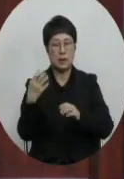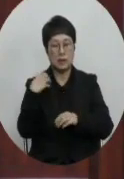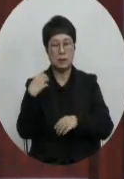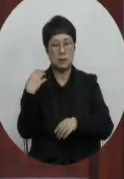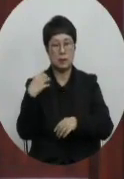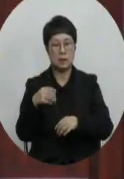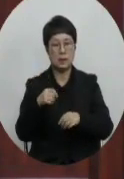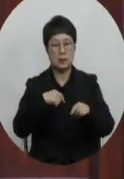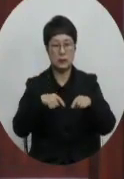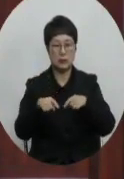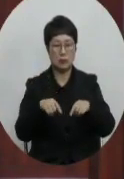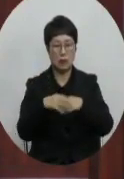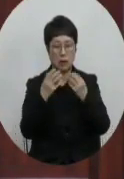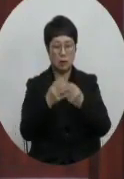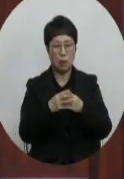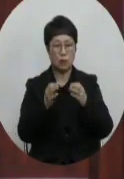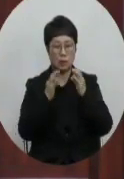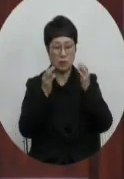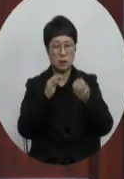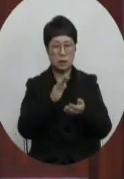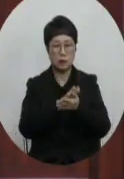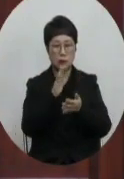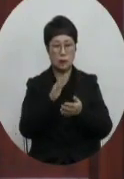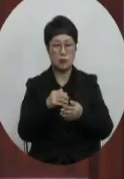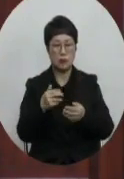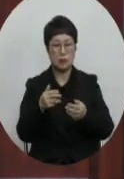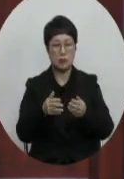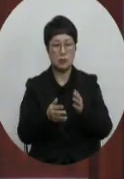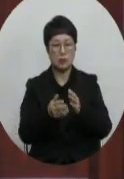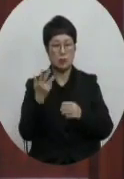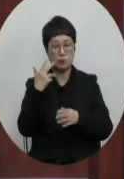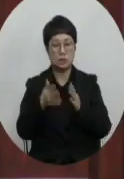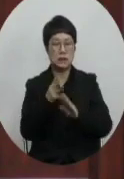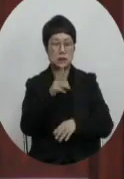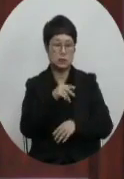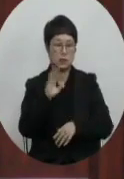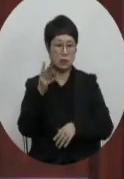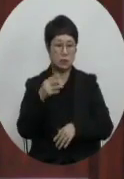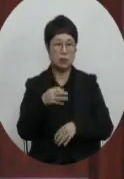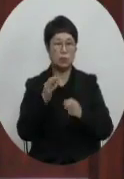의정활동에 모든 열정을 쏟는 여주시 의원이 되도록 노력하겠습니다. 감사합니다.